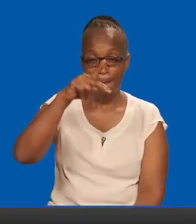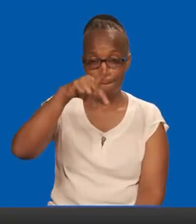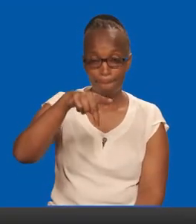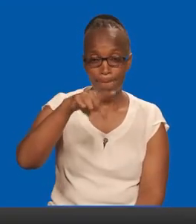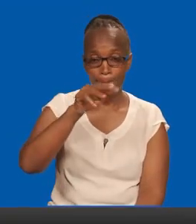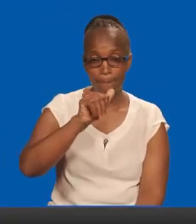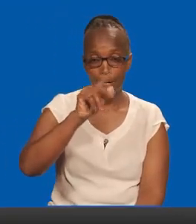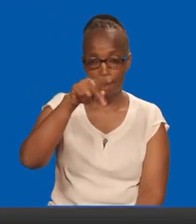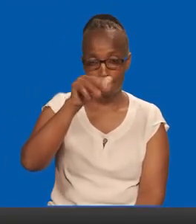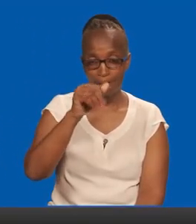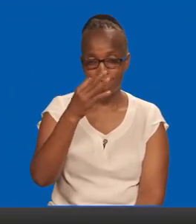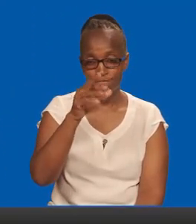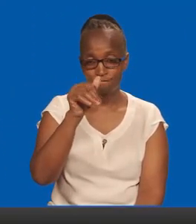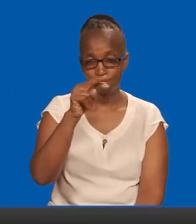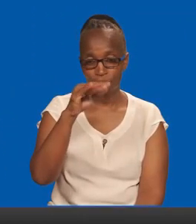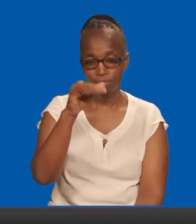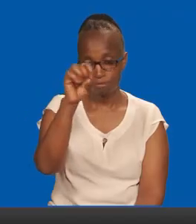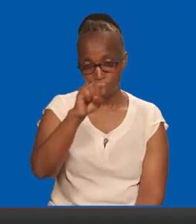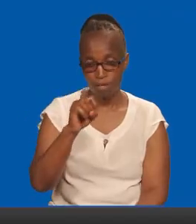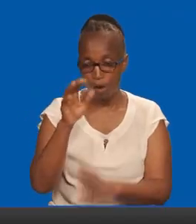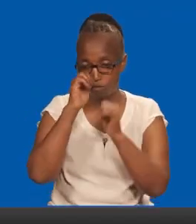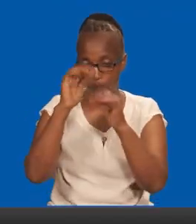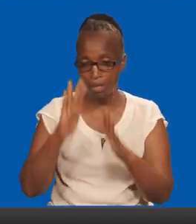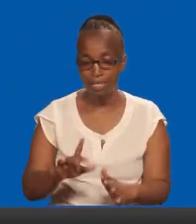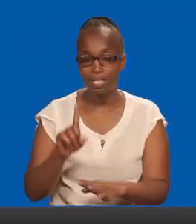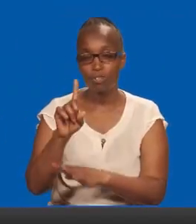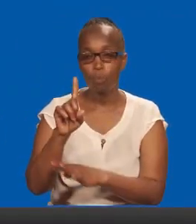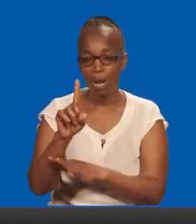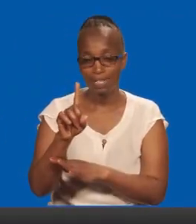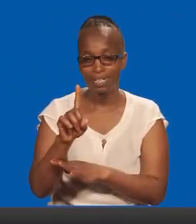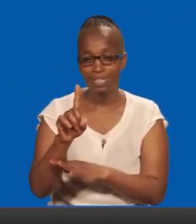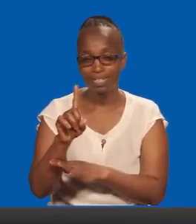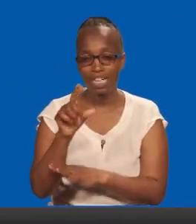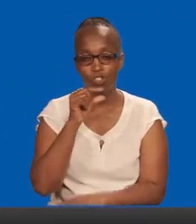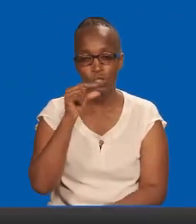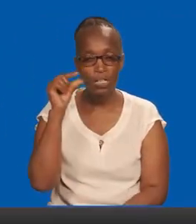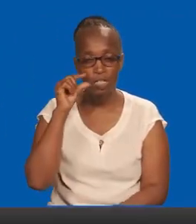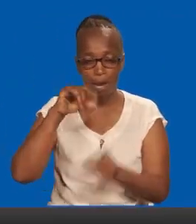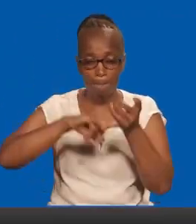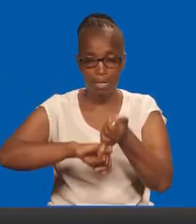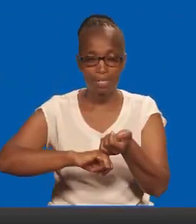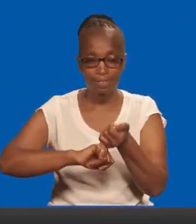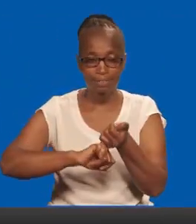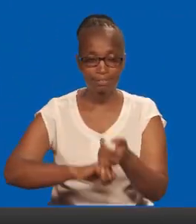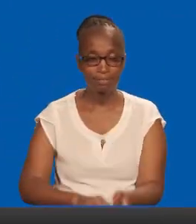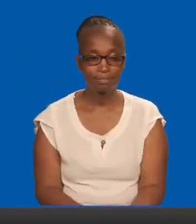Moja Malaika wa bwana huyo mpaka watokea